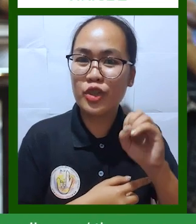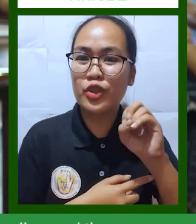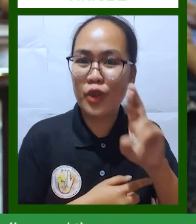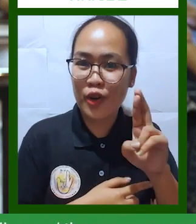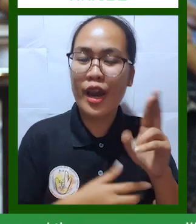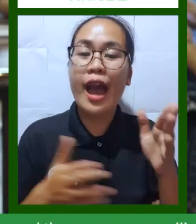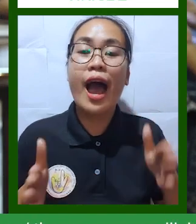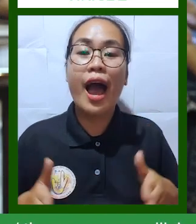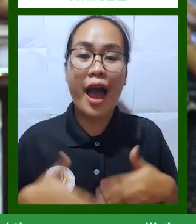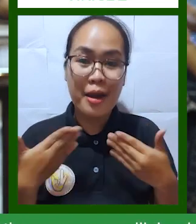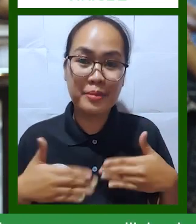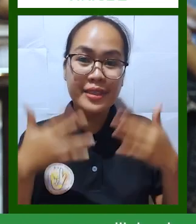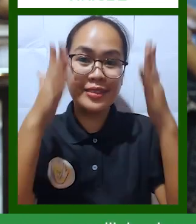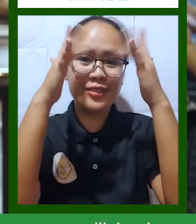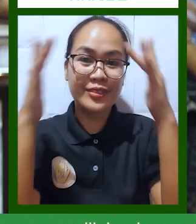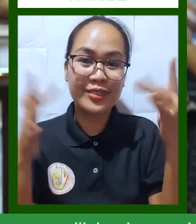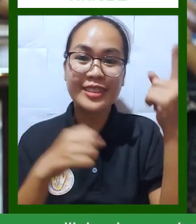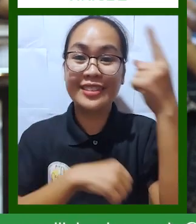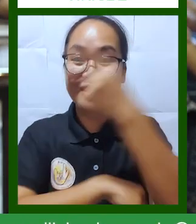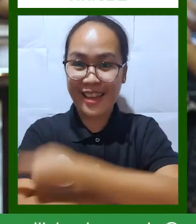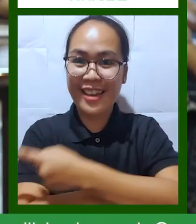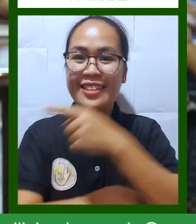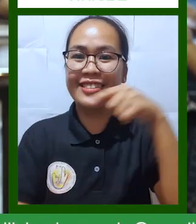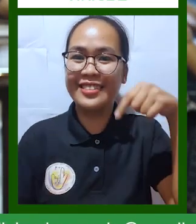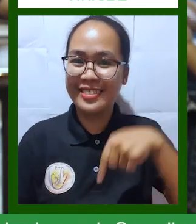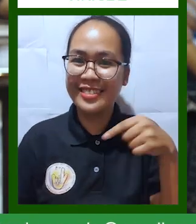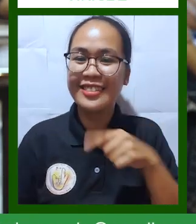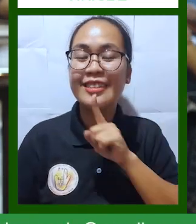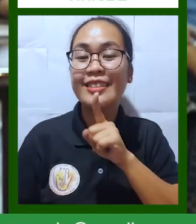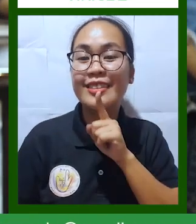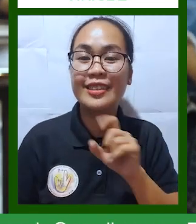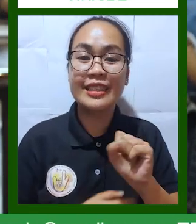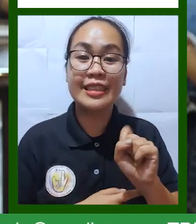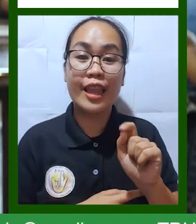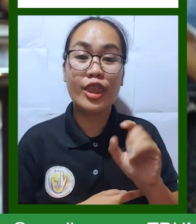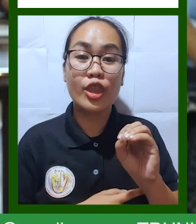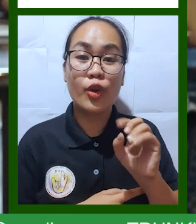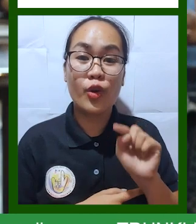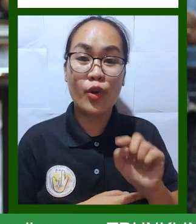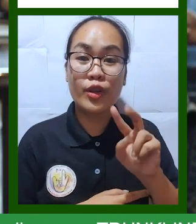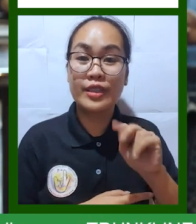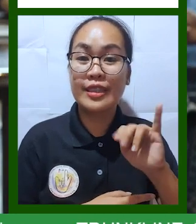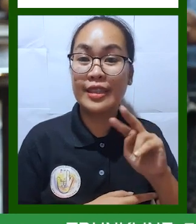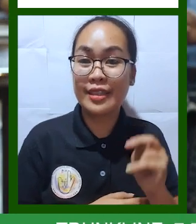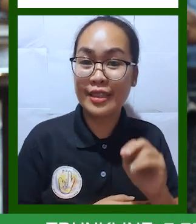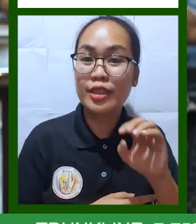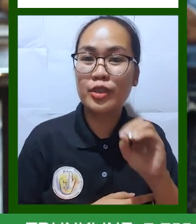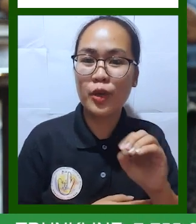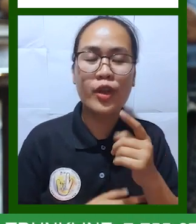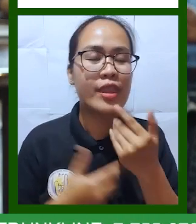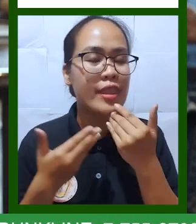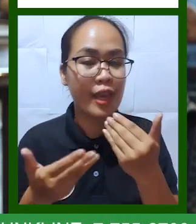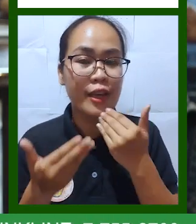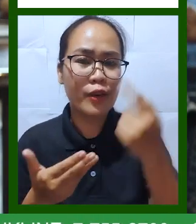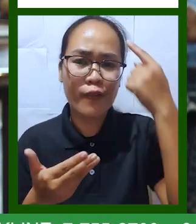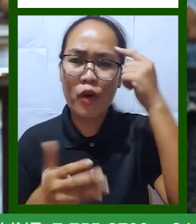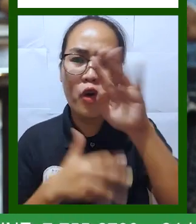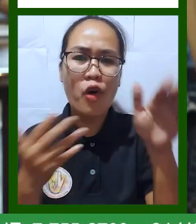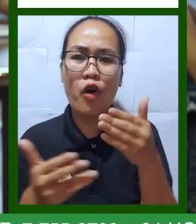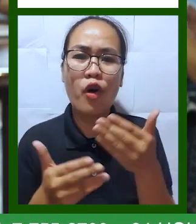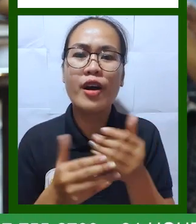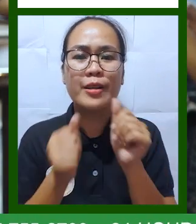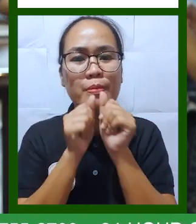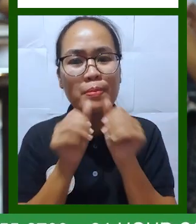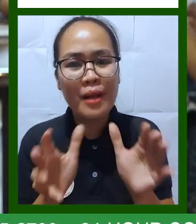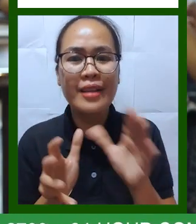po sa ating lahat. At of course, sa ating Santo Niño, maraming salamat din po sa lahat ng mga grasya at biyaya